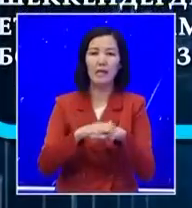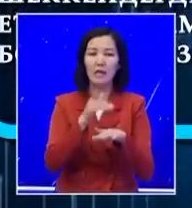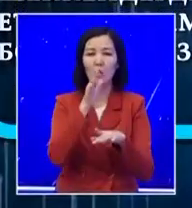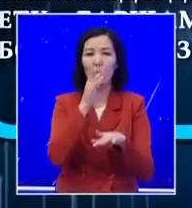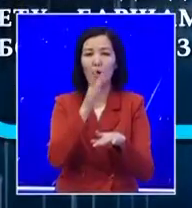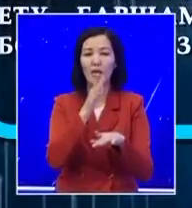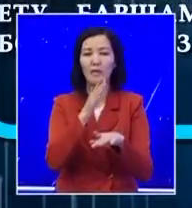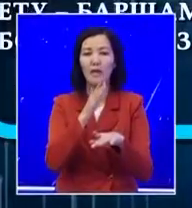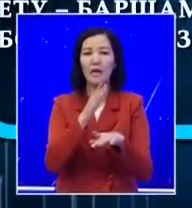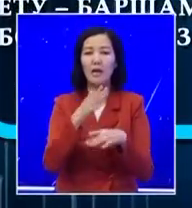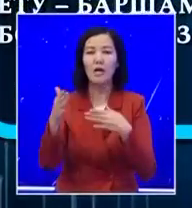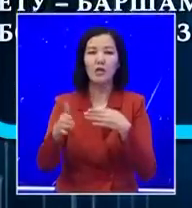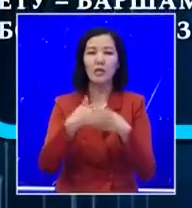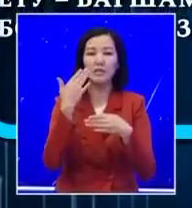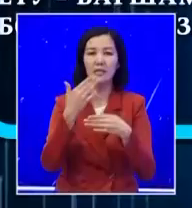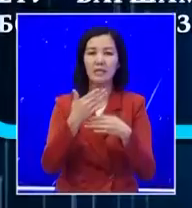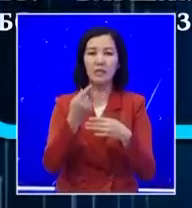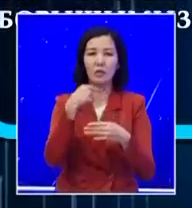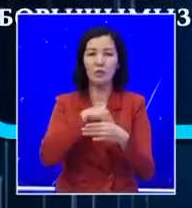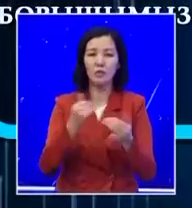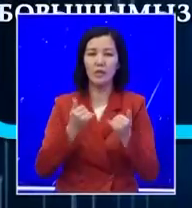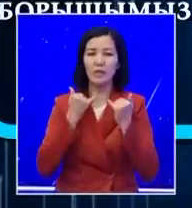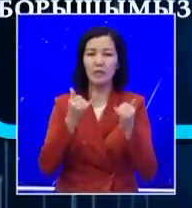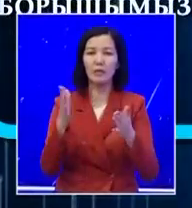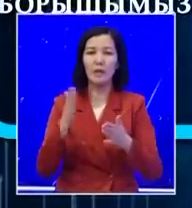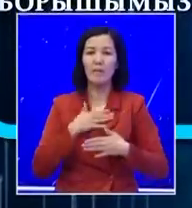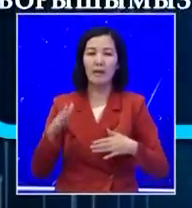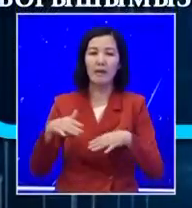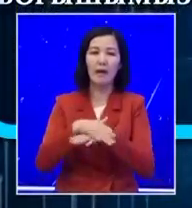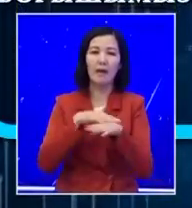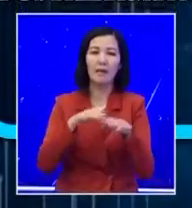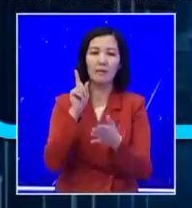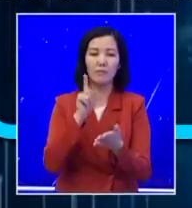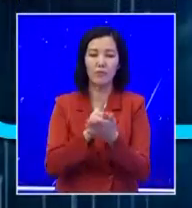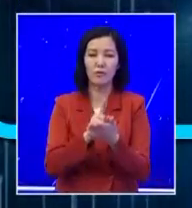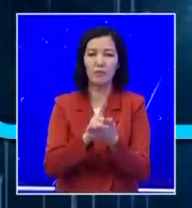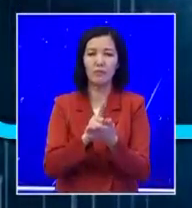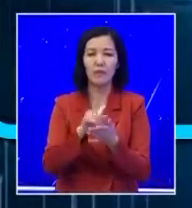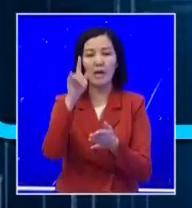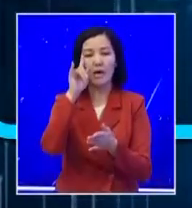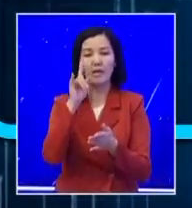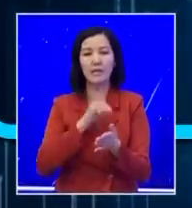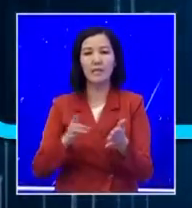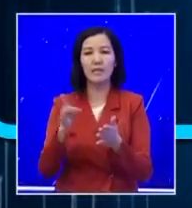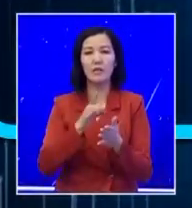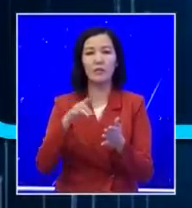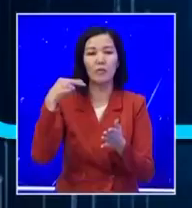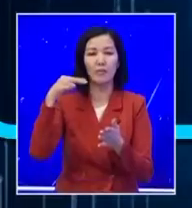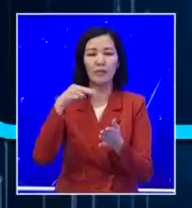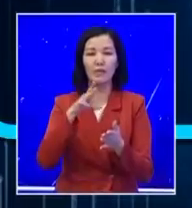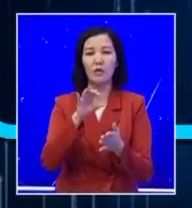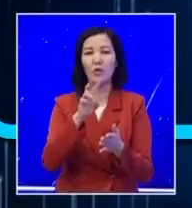бірінде жазықсыз жапа шеккендердің рухына тағзым ету баршамыздың перзенттік борышымыз. Қазақстан Республикасының